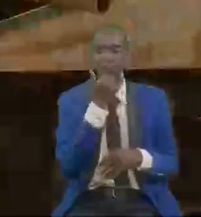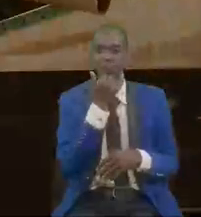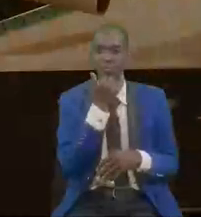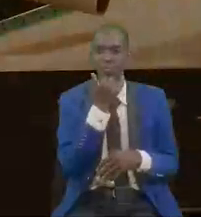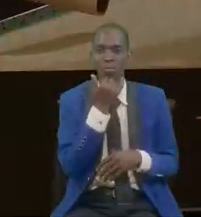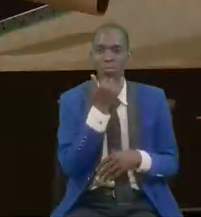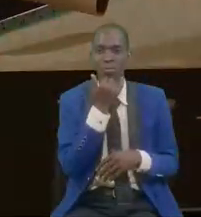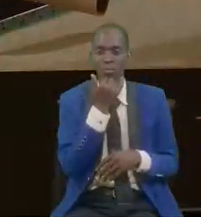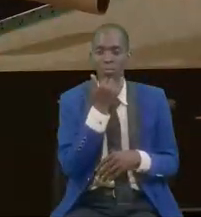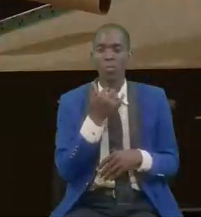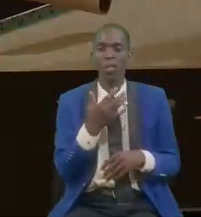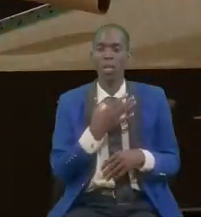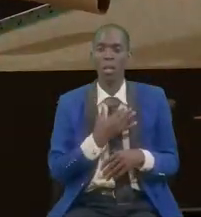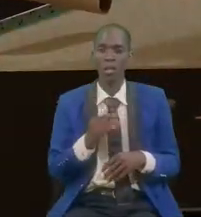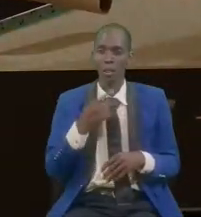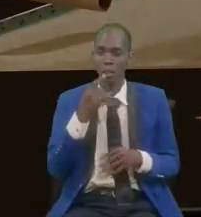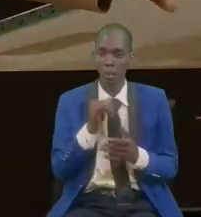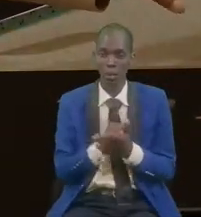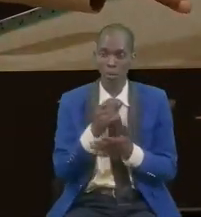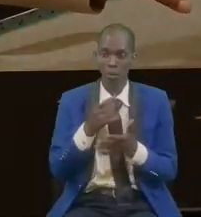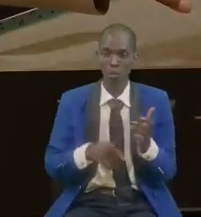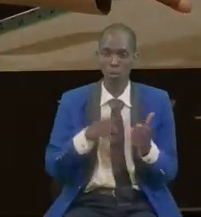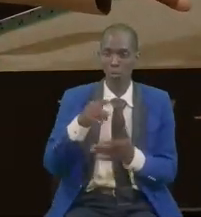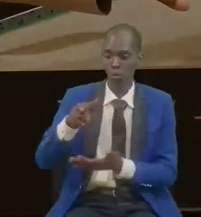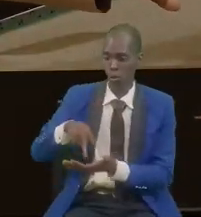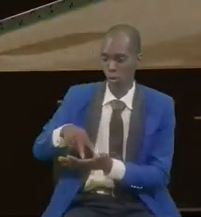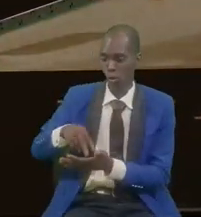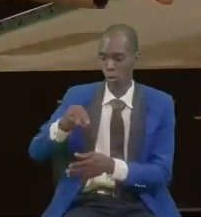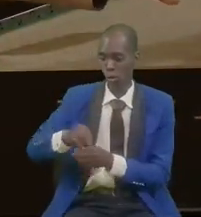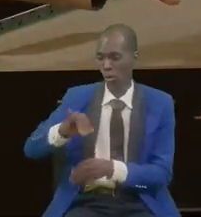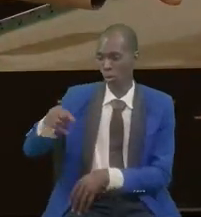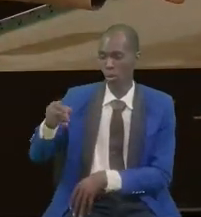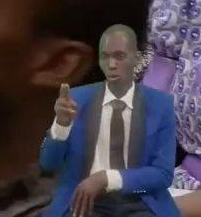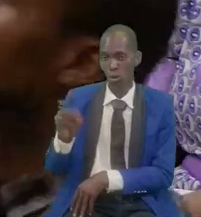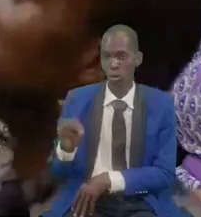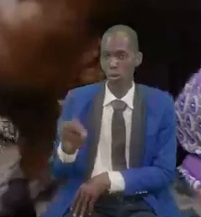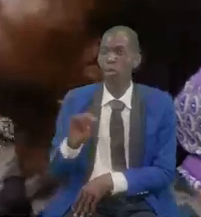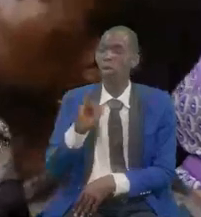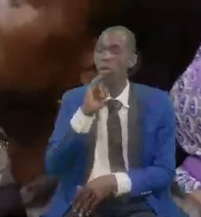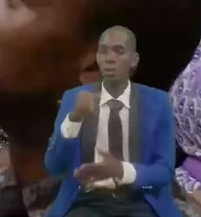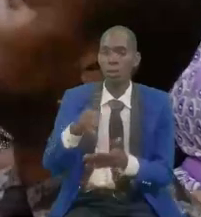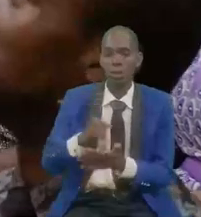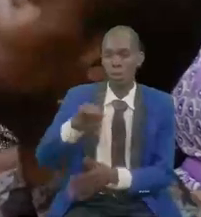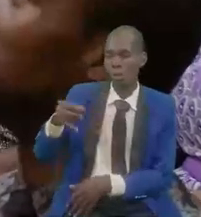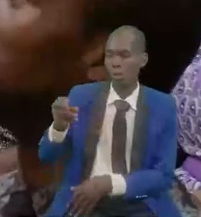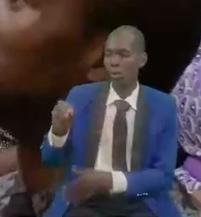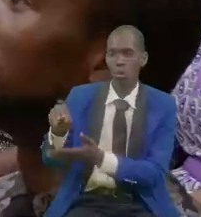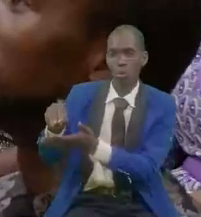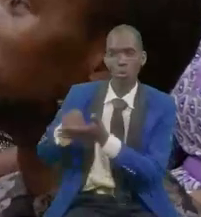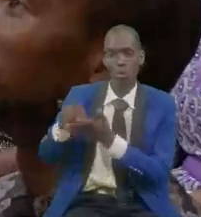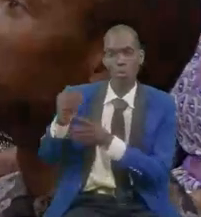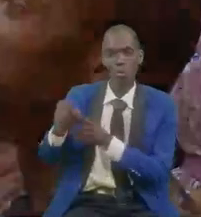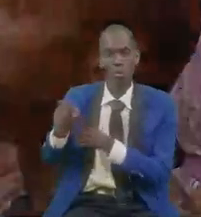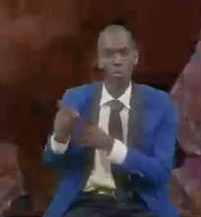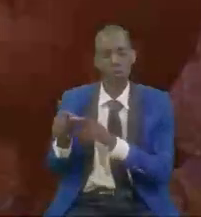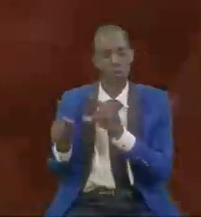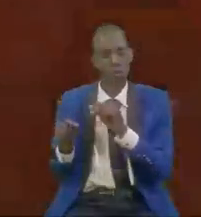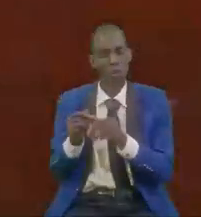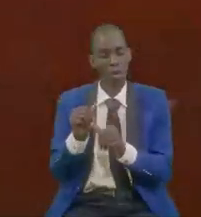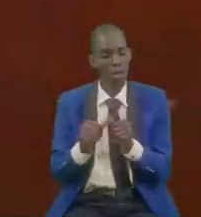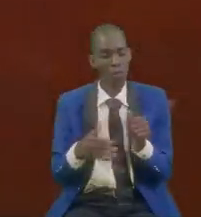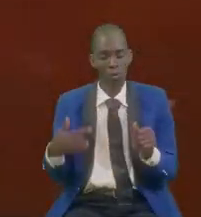Je dis ce que vous lisez en Jean. Est-ce la parole de Jean? Non. Tout ce que nous lisons dans